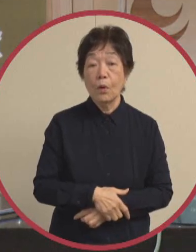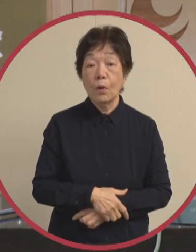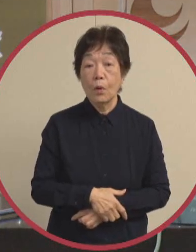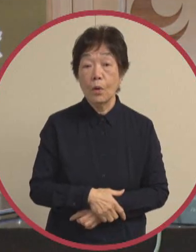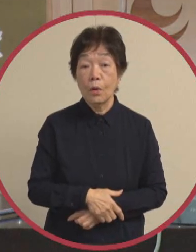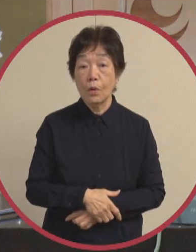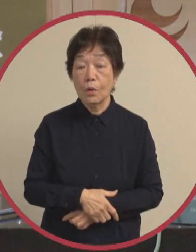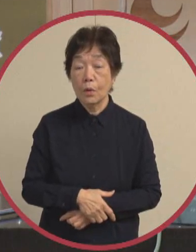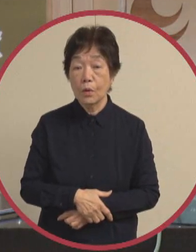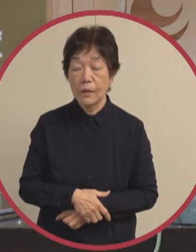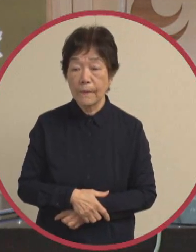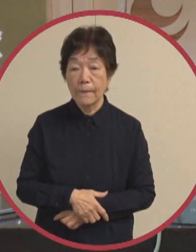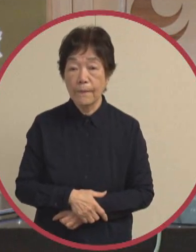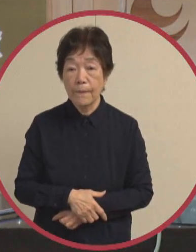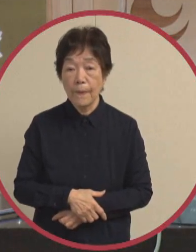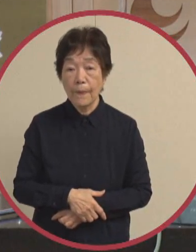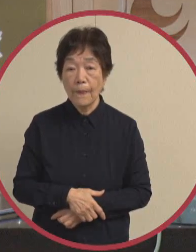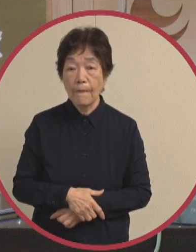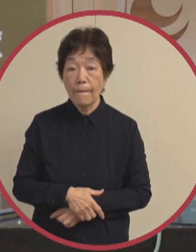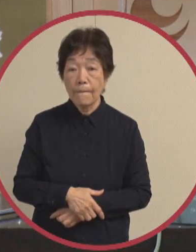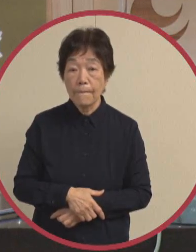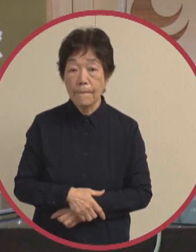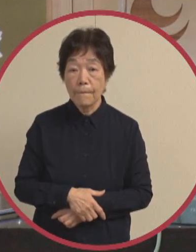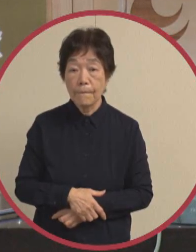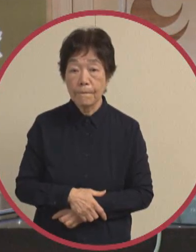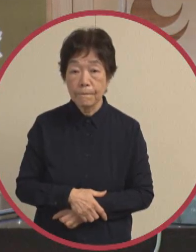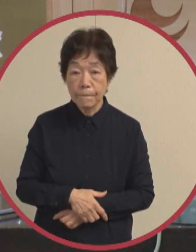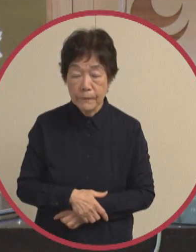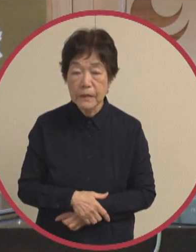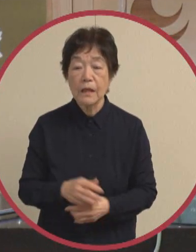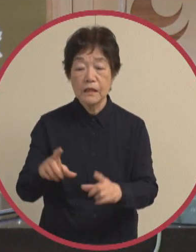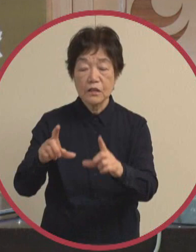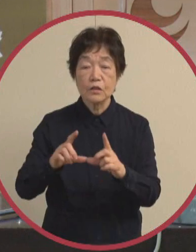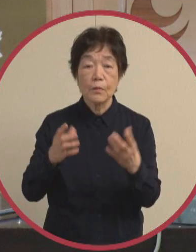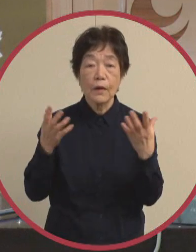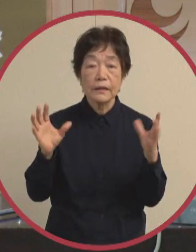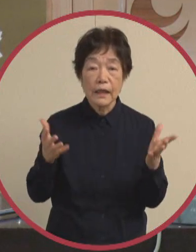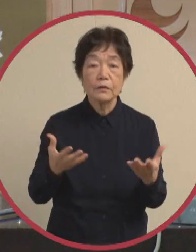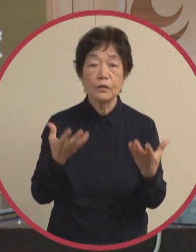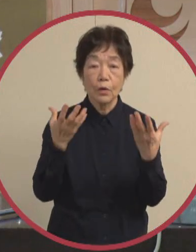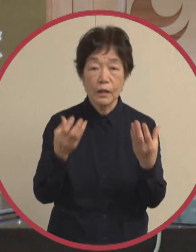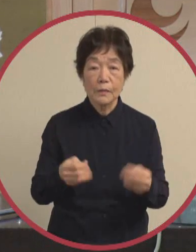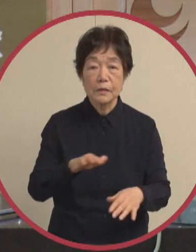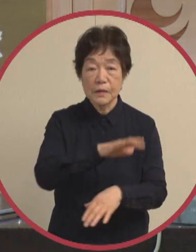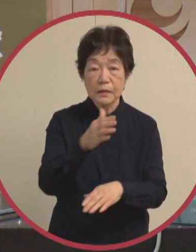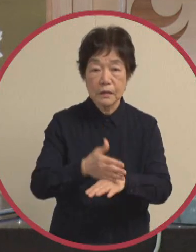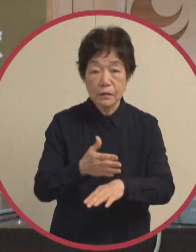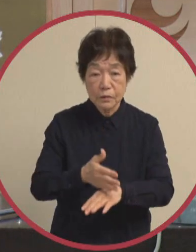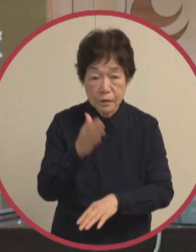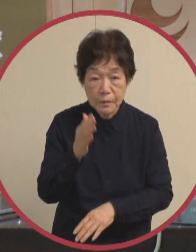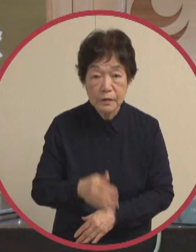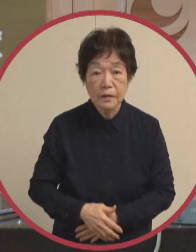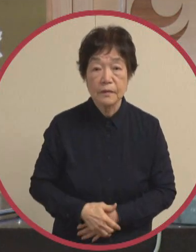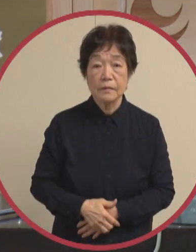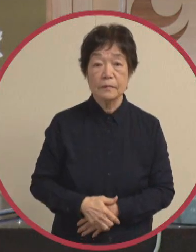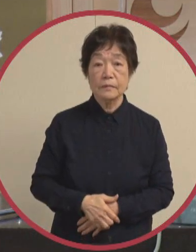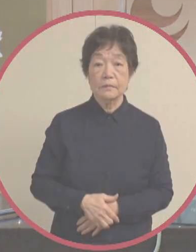その他ございますでしょうか。はい、では質問がないようですので、以上で終了したいと思います。皆様ありがとうございました。